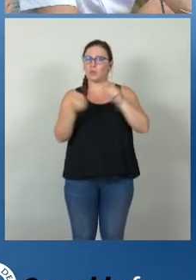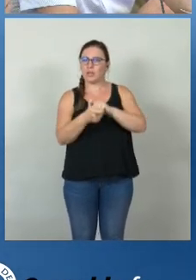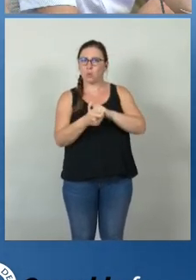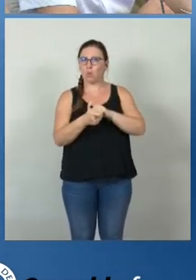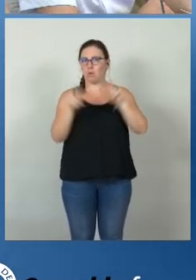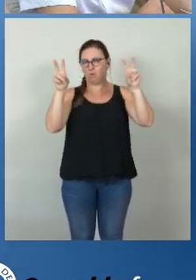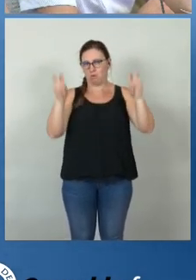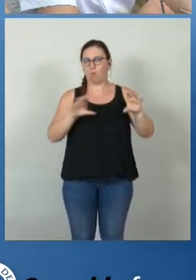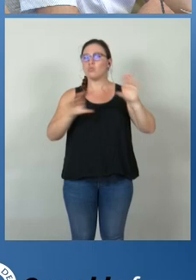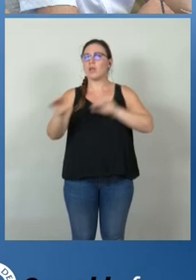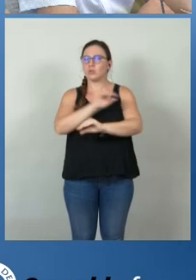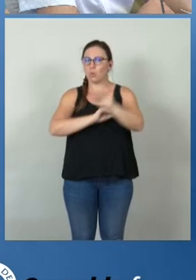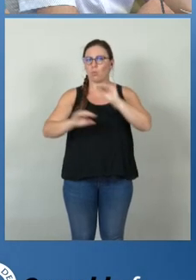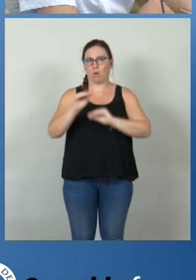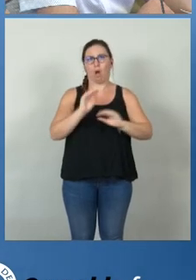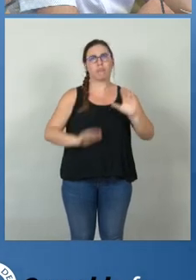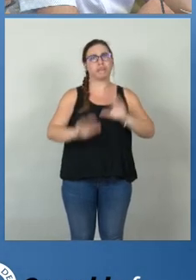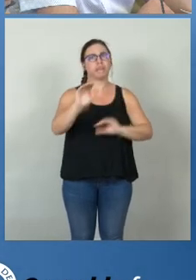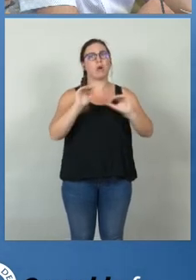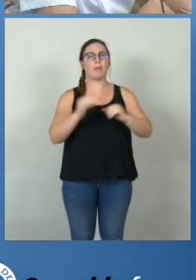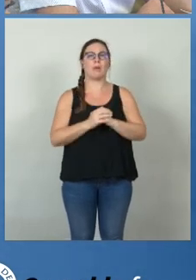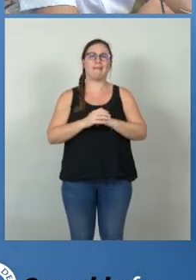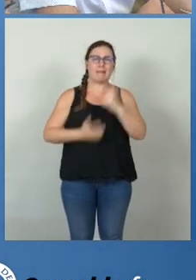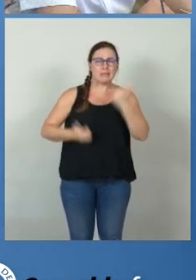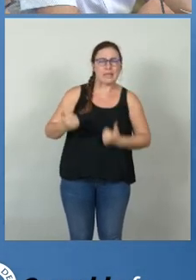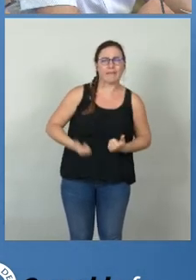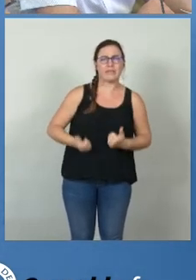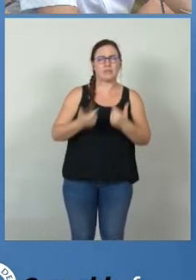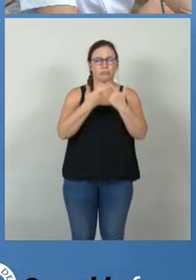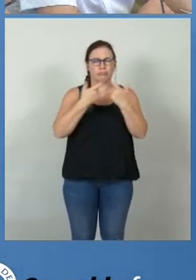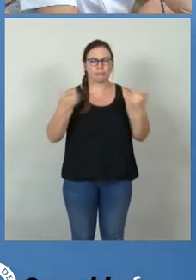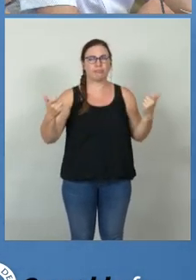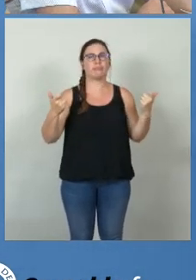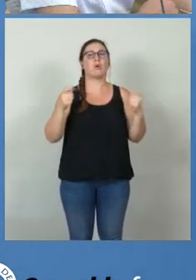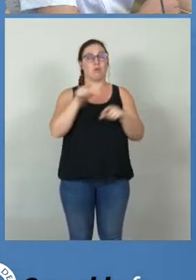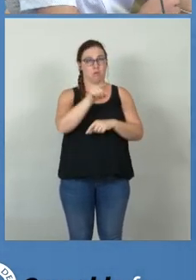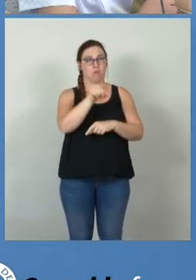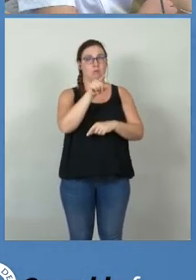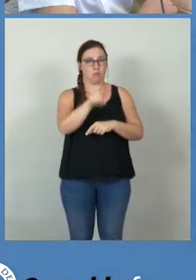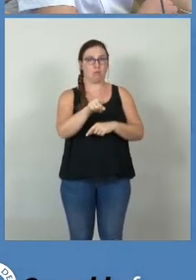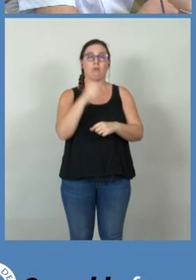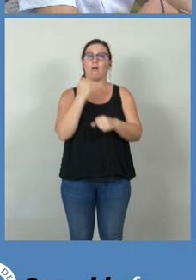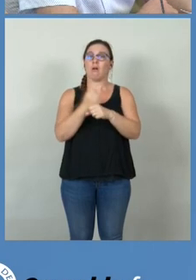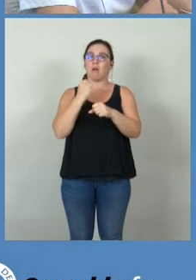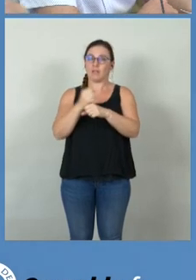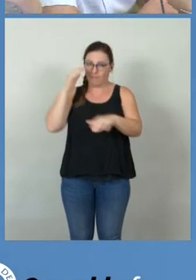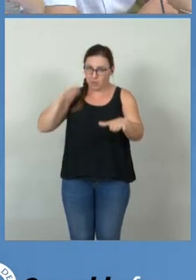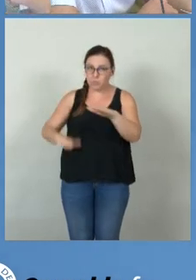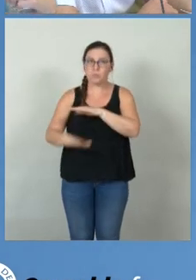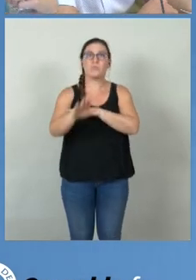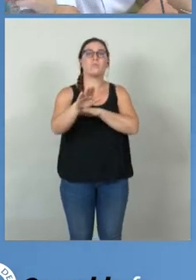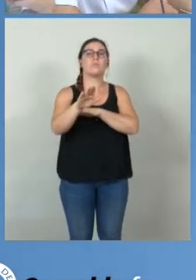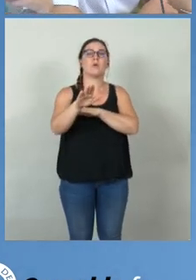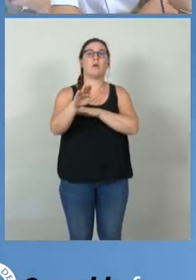niveau élevé et c'est l'augmentation des produits des services avec une reprise d'activité finalement après la